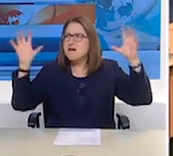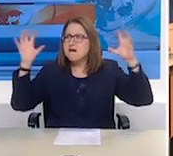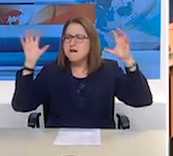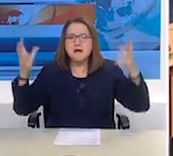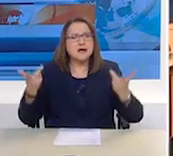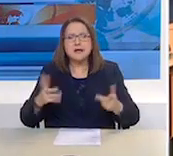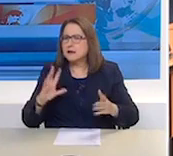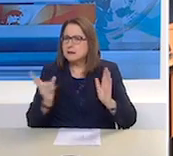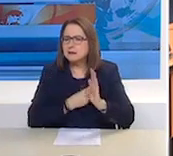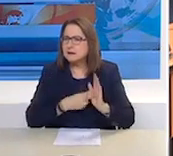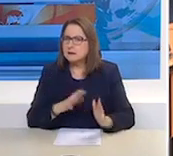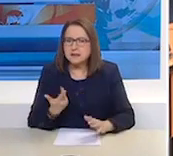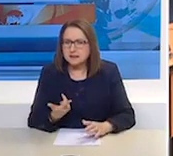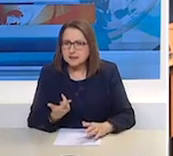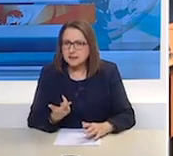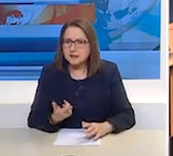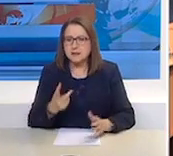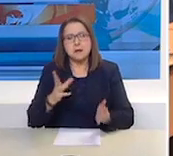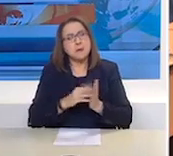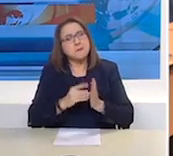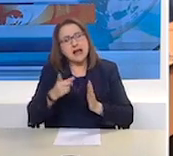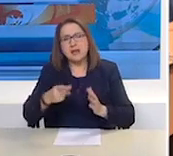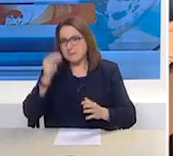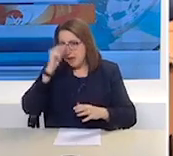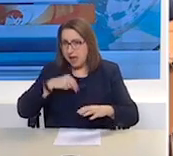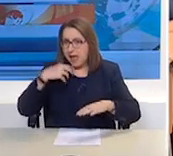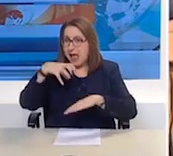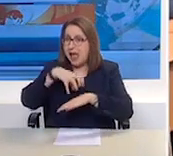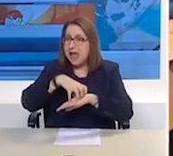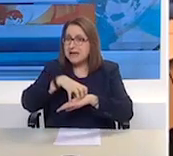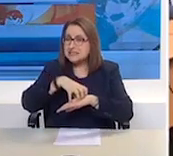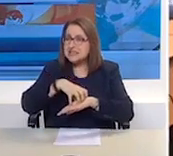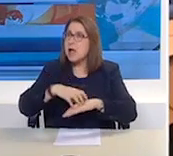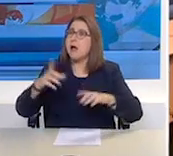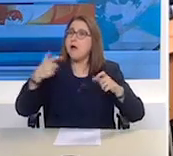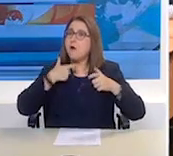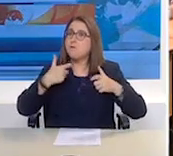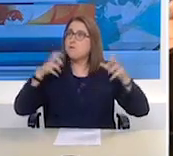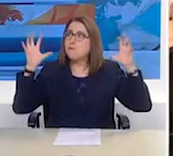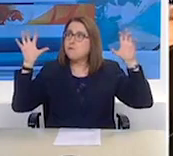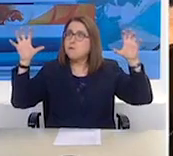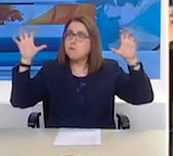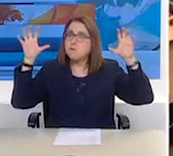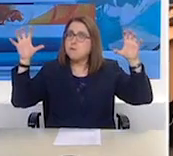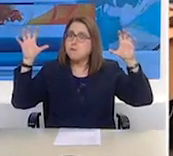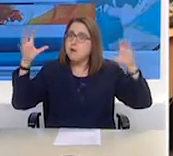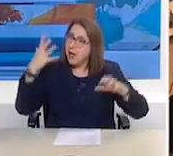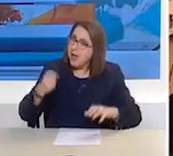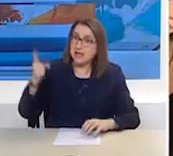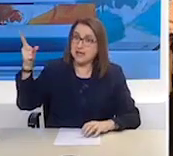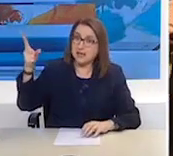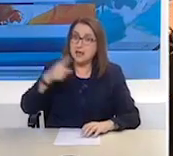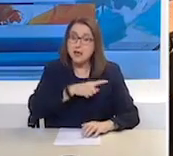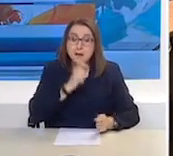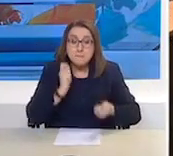χώρους των εκκλησιών και η Θεία Κοινωνία που επιτρέπεται ξανά από σήμερα δεν προκαλούν ανάλογους κινδύνους έκθεσης και διασποράς του ιού?